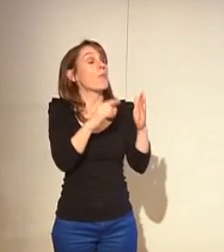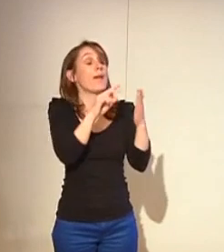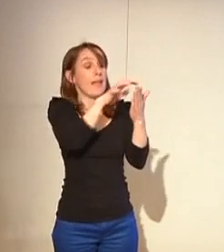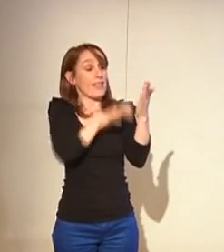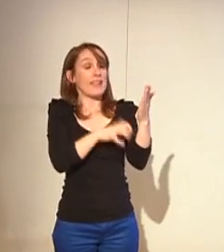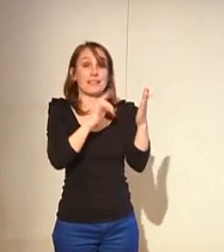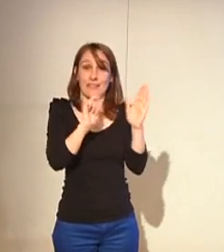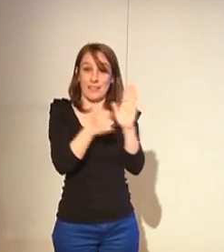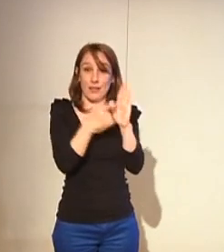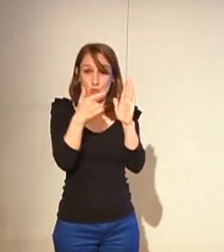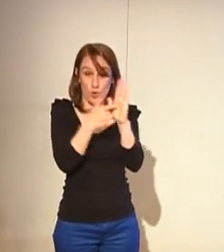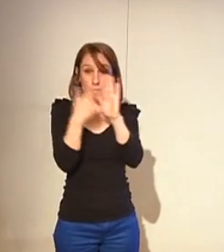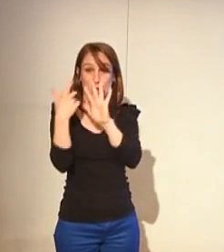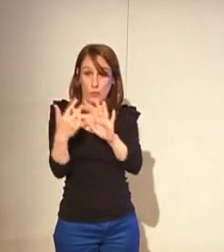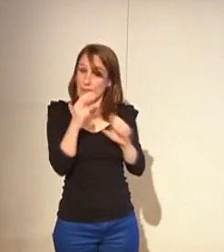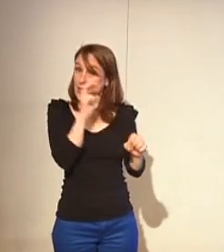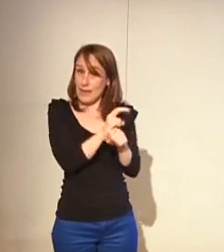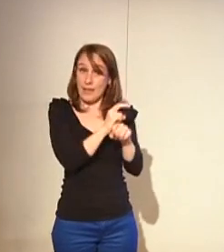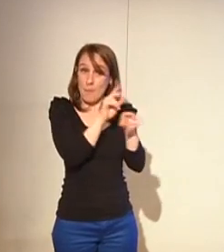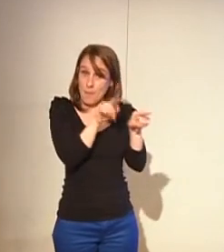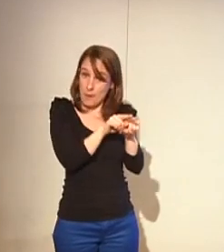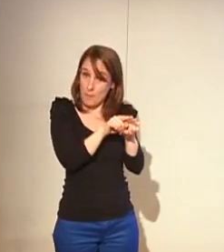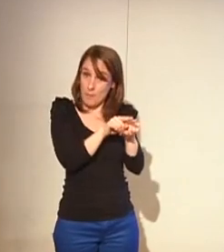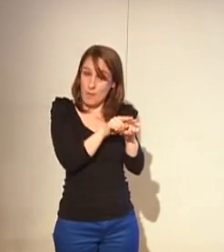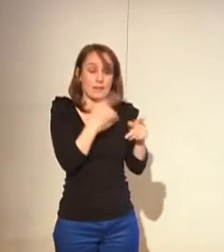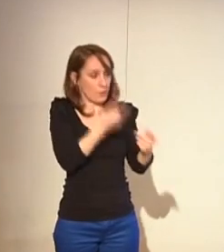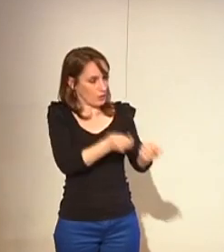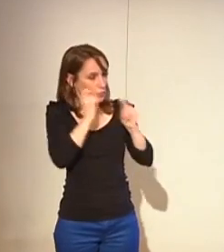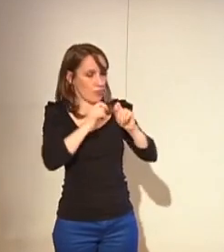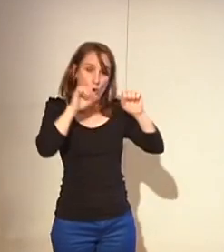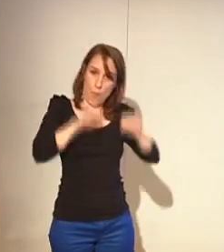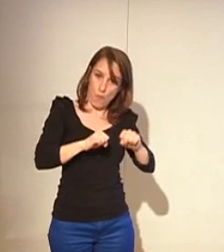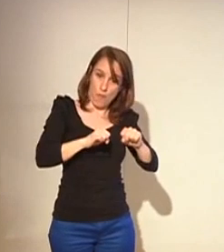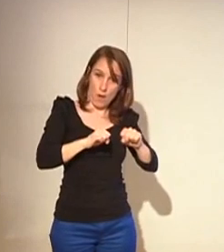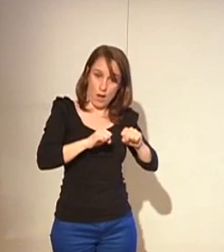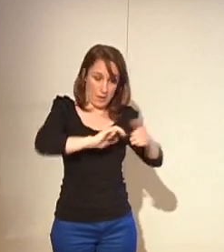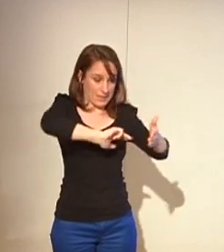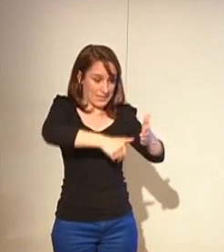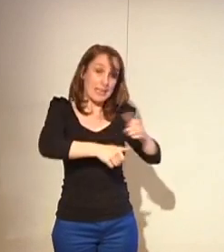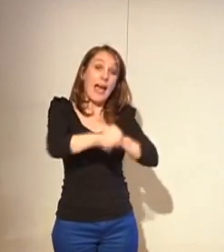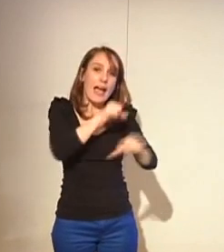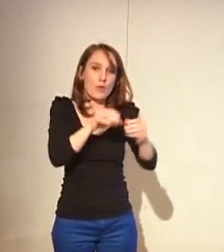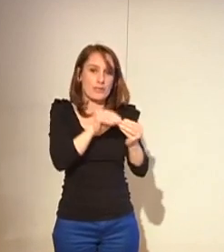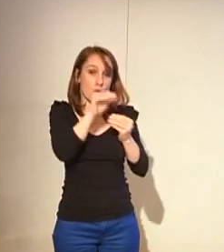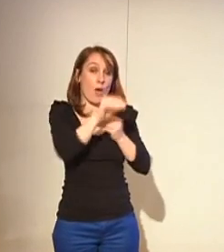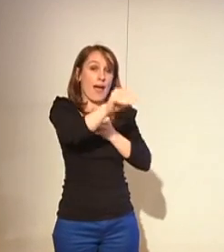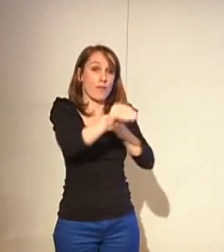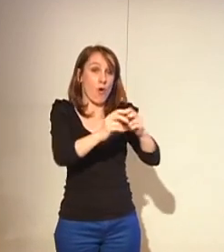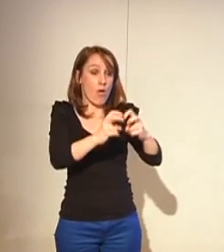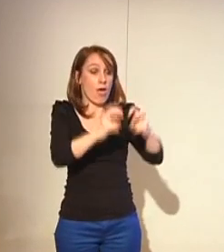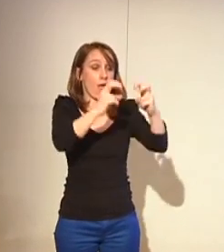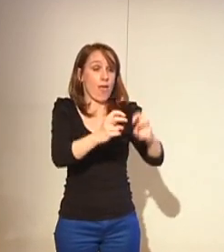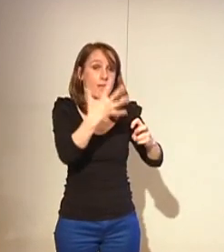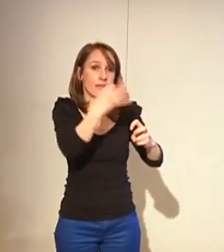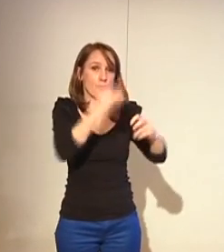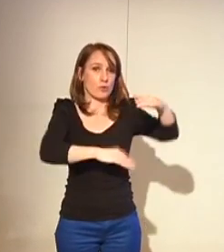aurait limité votre pouvoir de signer les Aven dans la limite de la modification de 5% de l'économie général